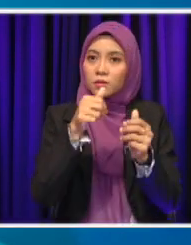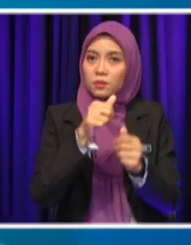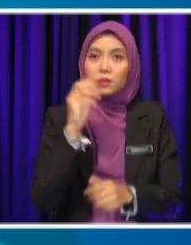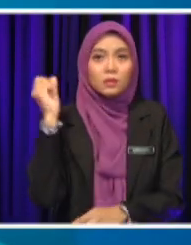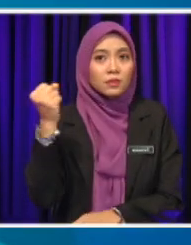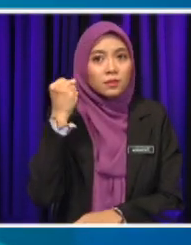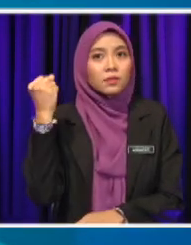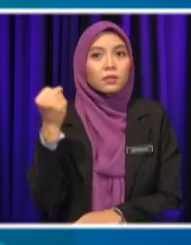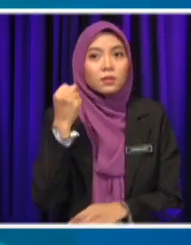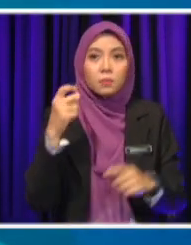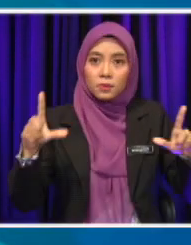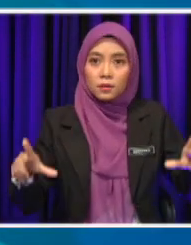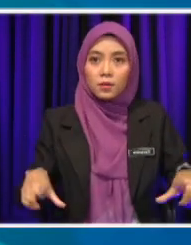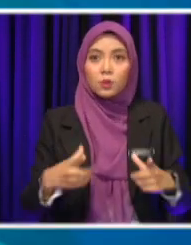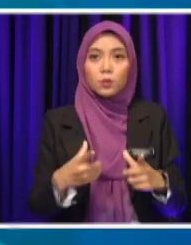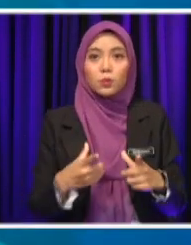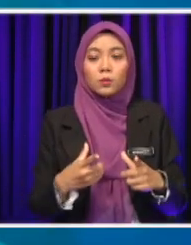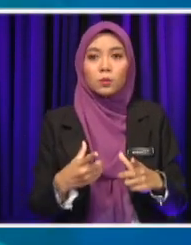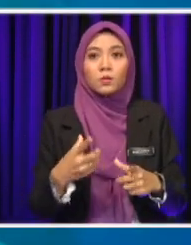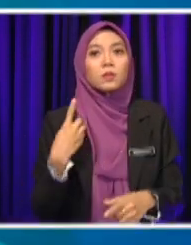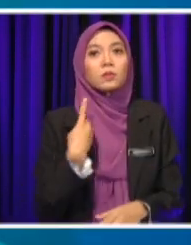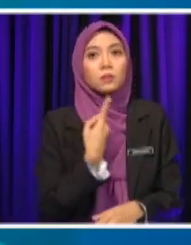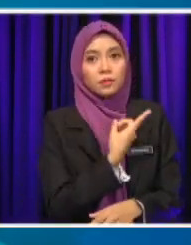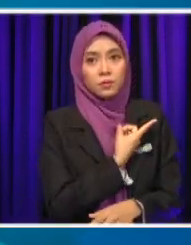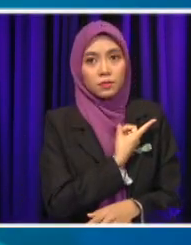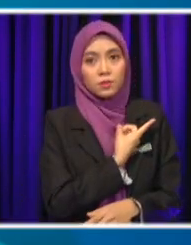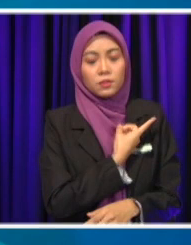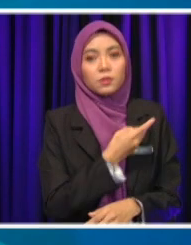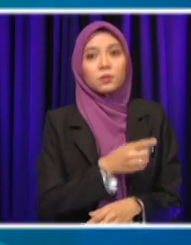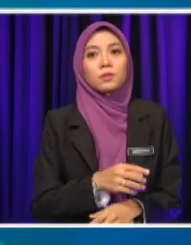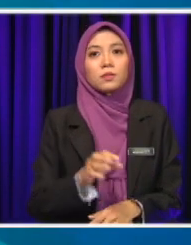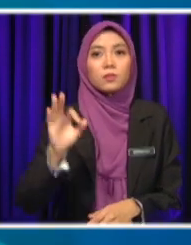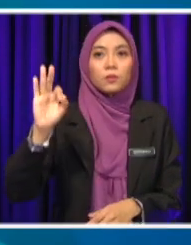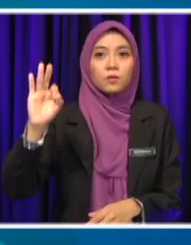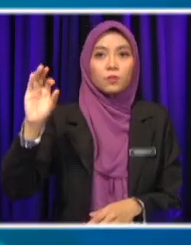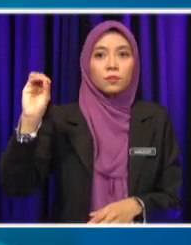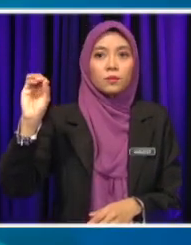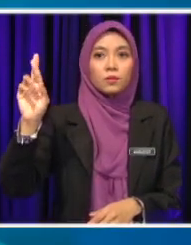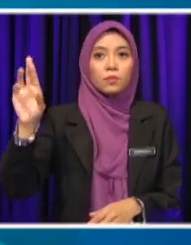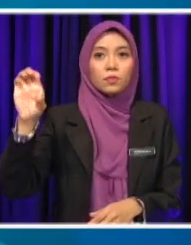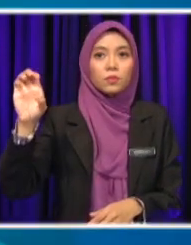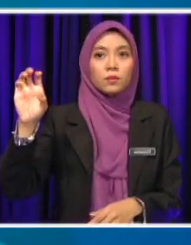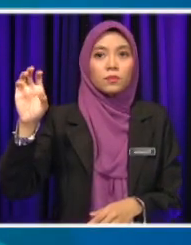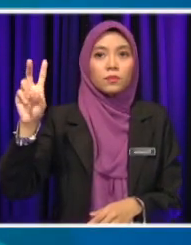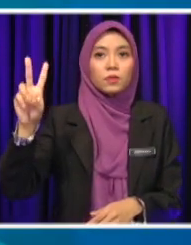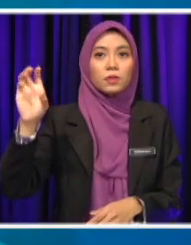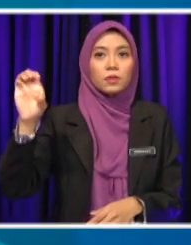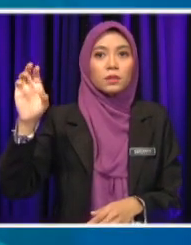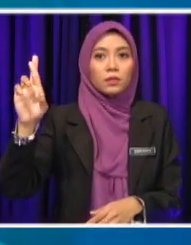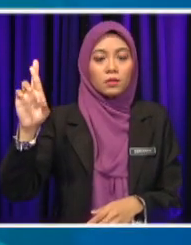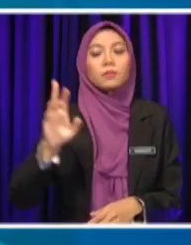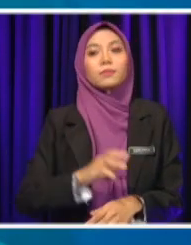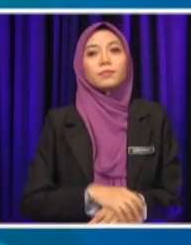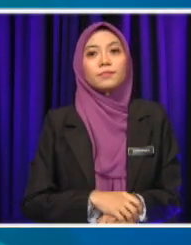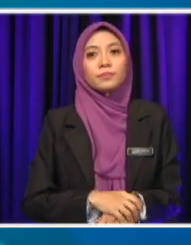berlaku. Sentiasa kita akan tarik juga block forever Aiman. Okey. Block forever, kita tarik block